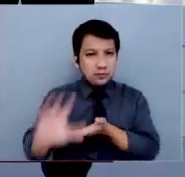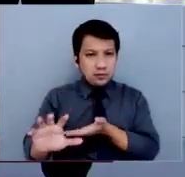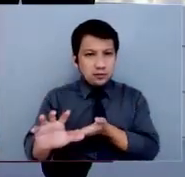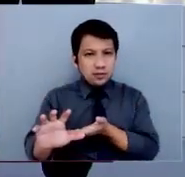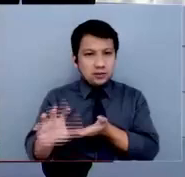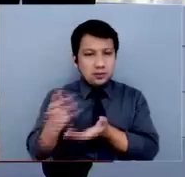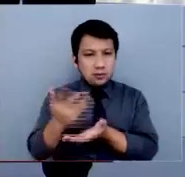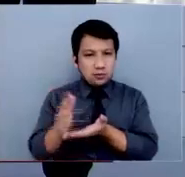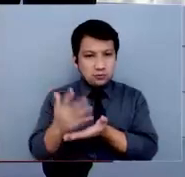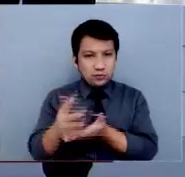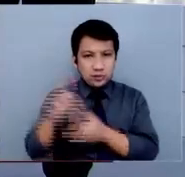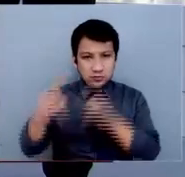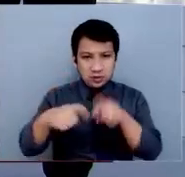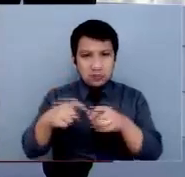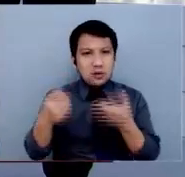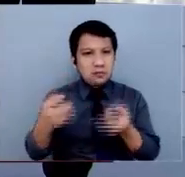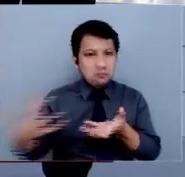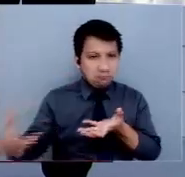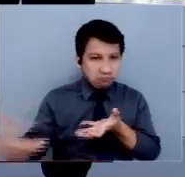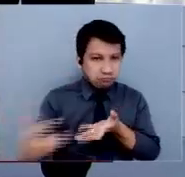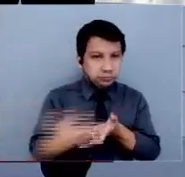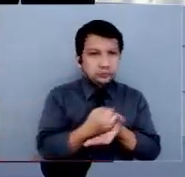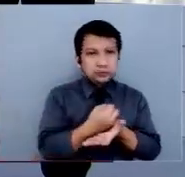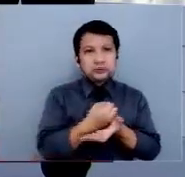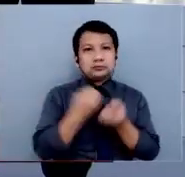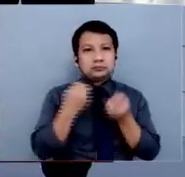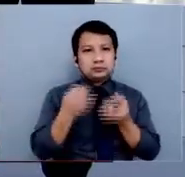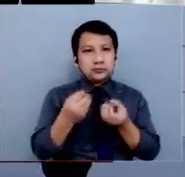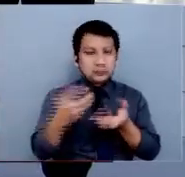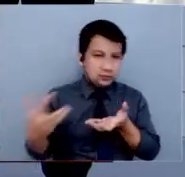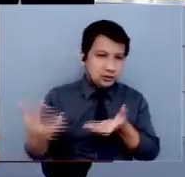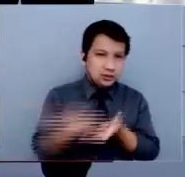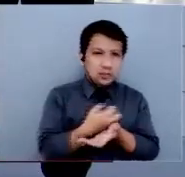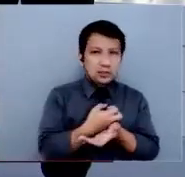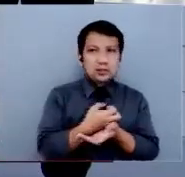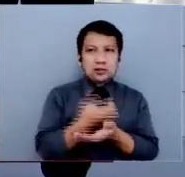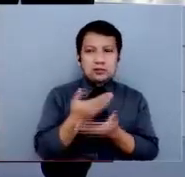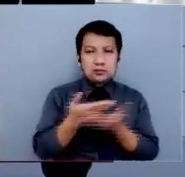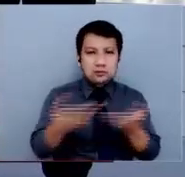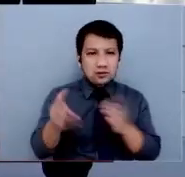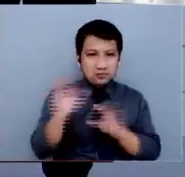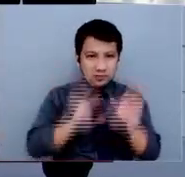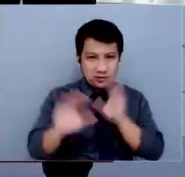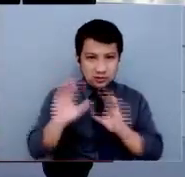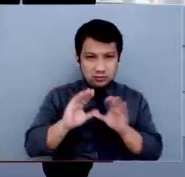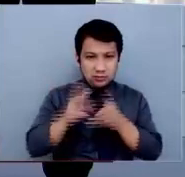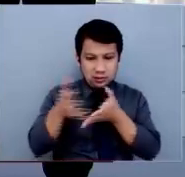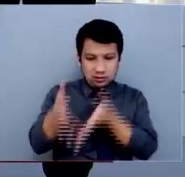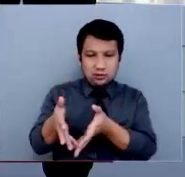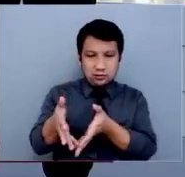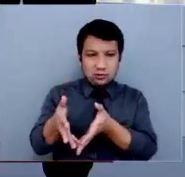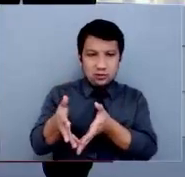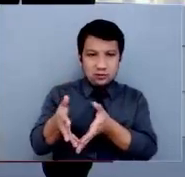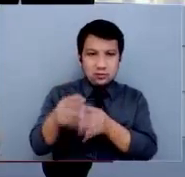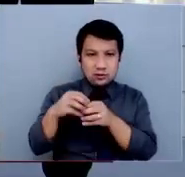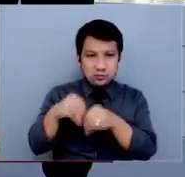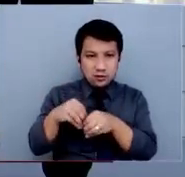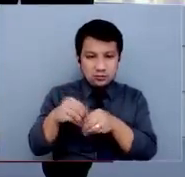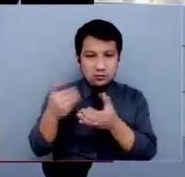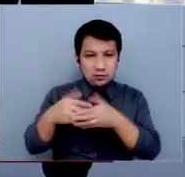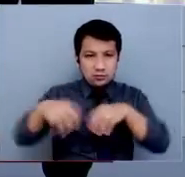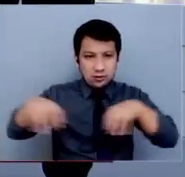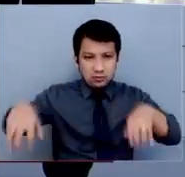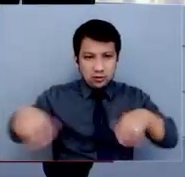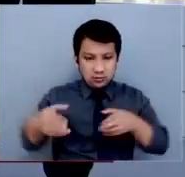waste. Dahil maramihan kung iproseso ang mga hinukay na lupa, maaaring may mga kemikal na naiiwan at nanunuot doon sa mga kalapit na sapa